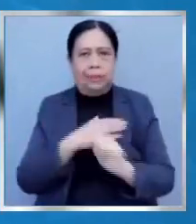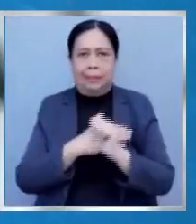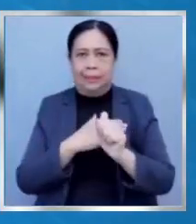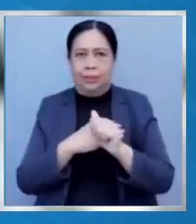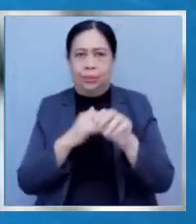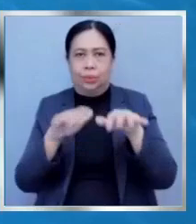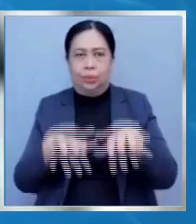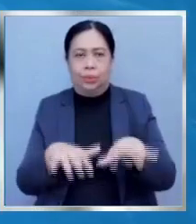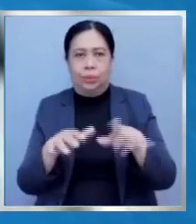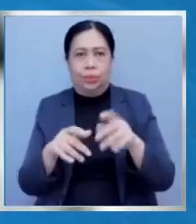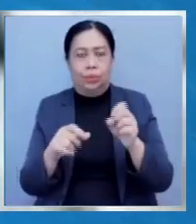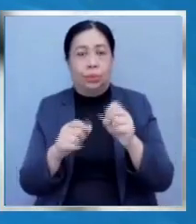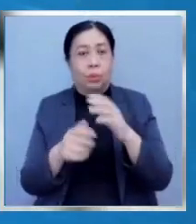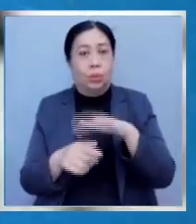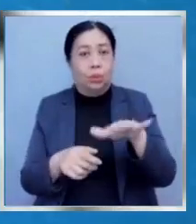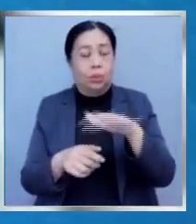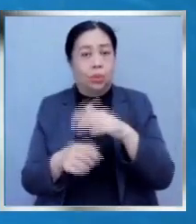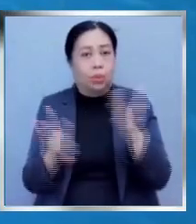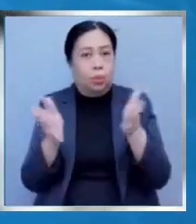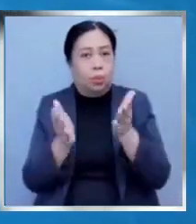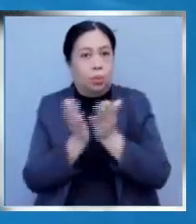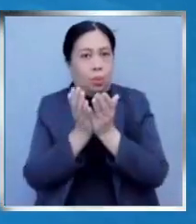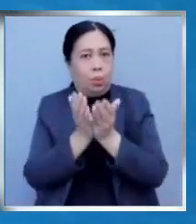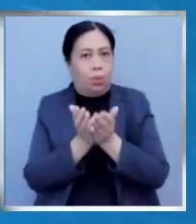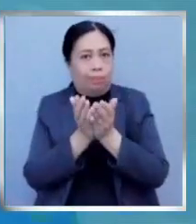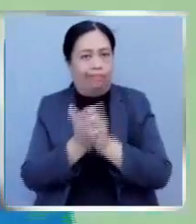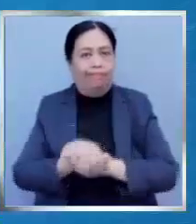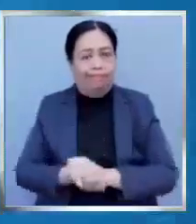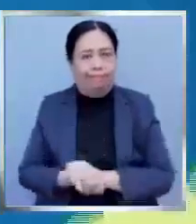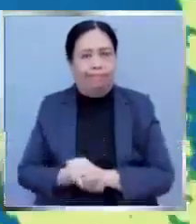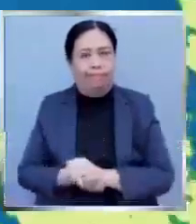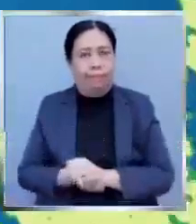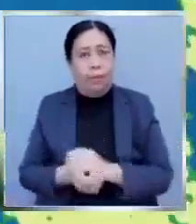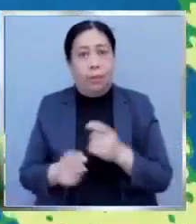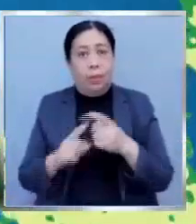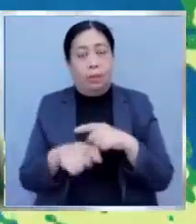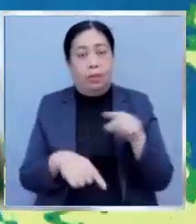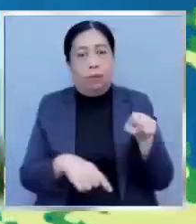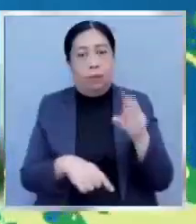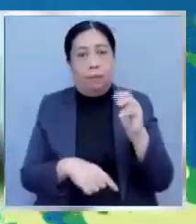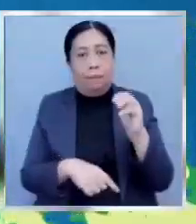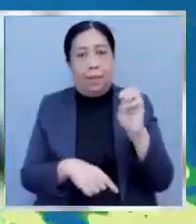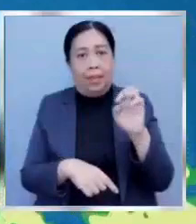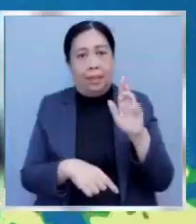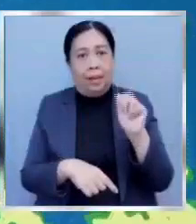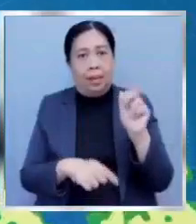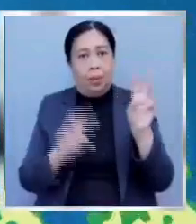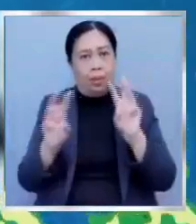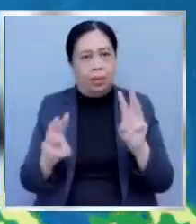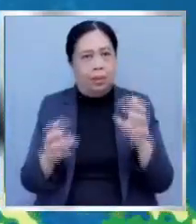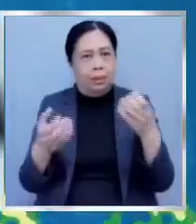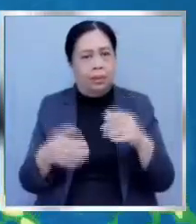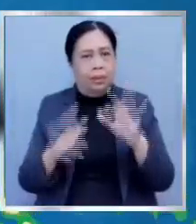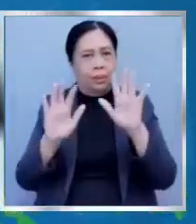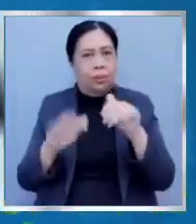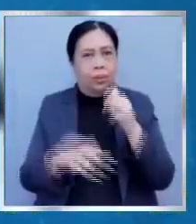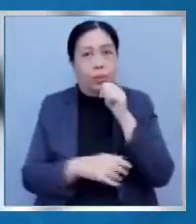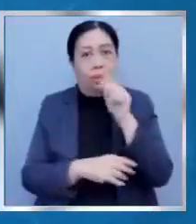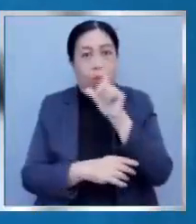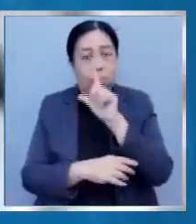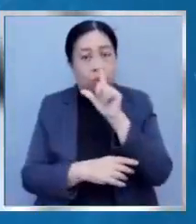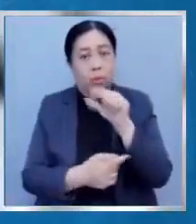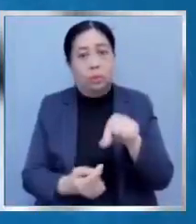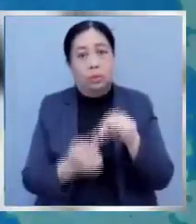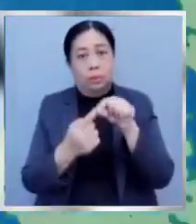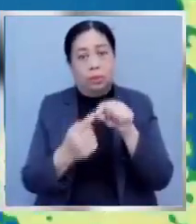maglayag o pumalaot ang maliliit na sasakyang pandagat. Base ho sa datos ng Metro Weather, may chance pa rin ang ulan bukas sa Luzon, lalo na